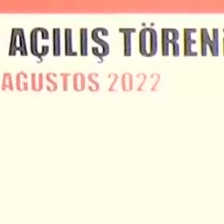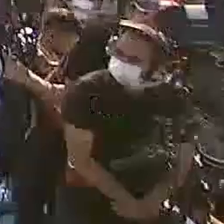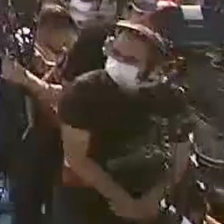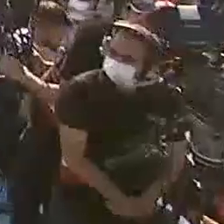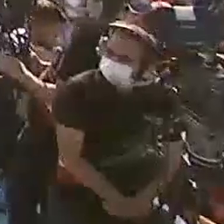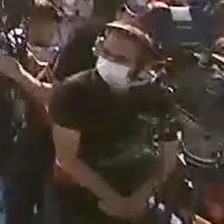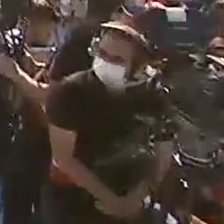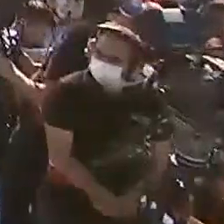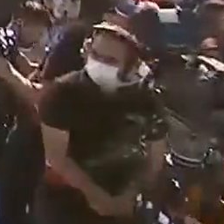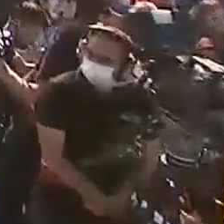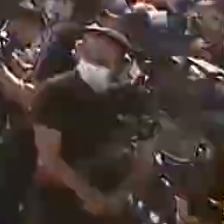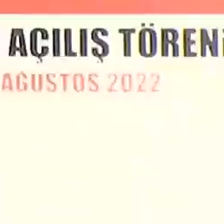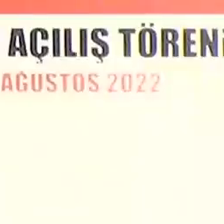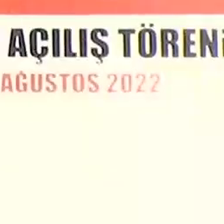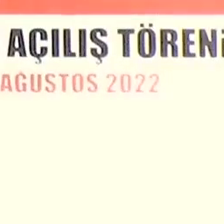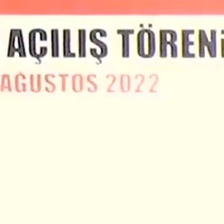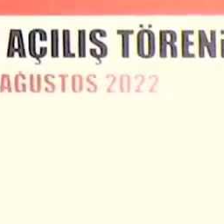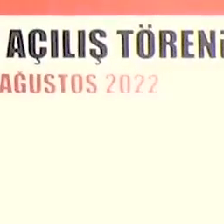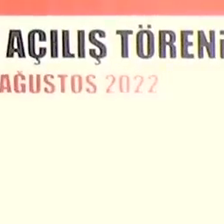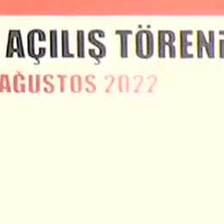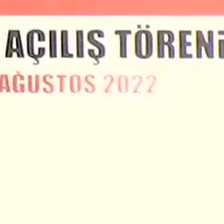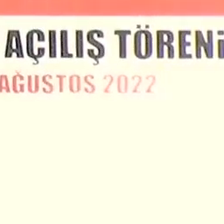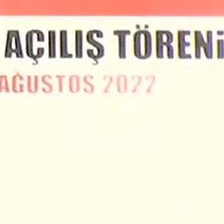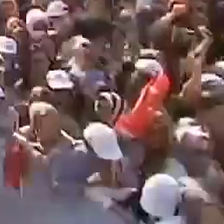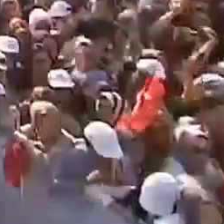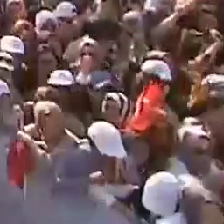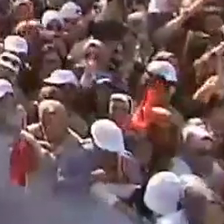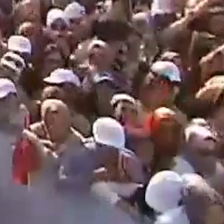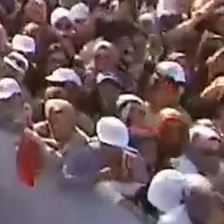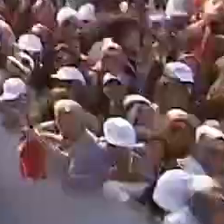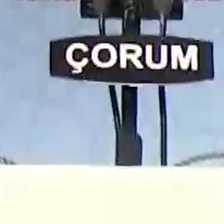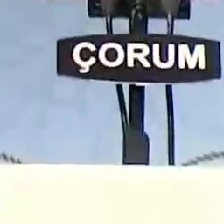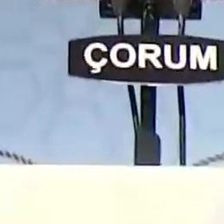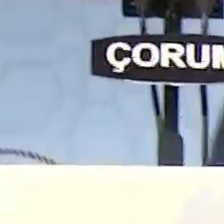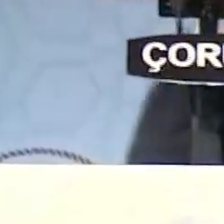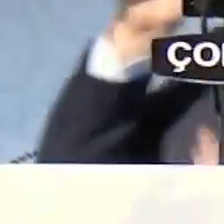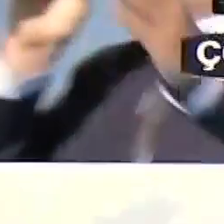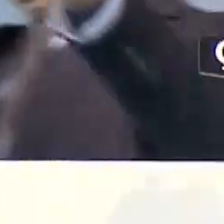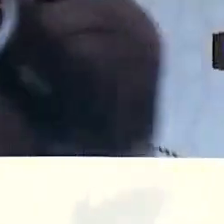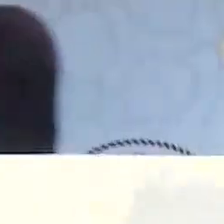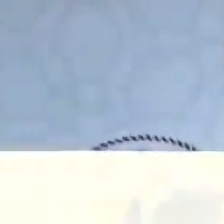neresi? O kadar. Yiğidin armağan olduğu yer burası. Kolay değil.